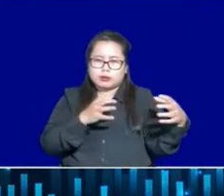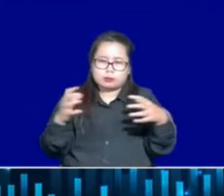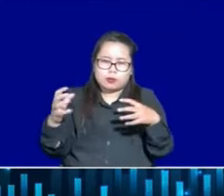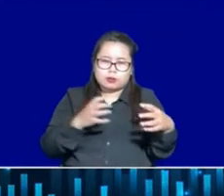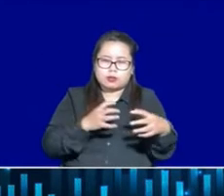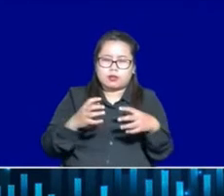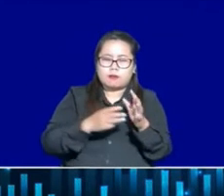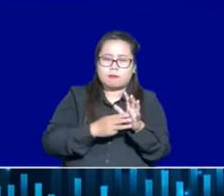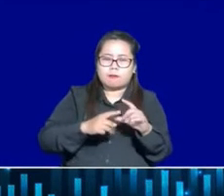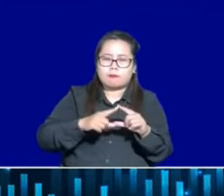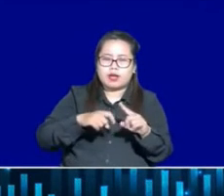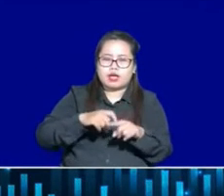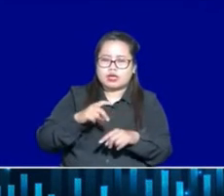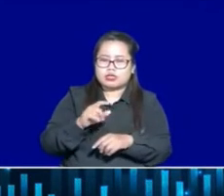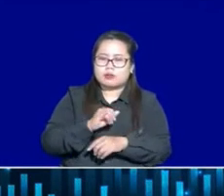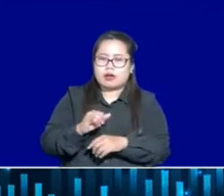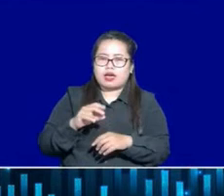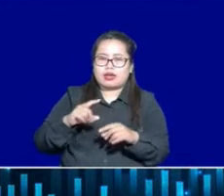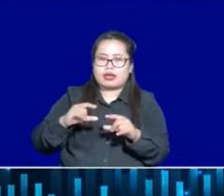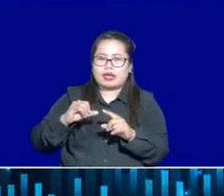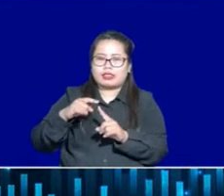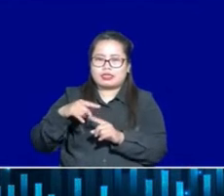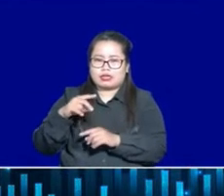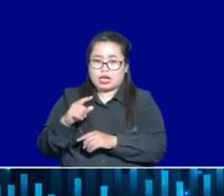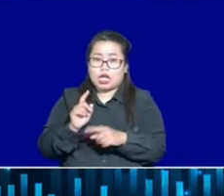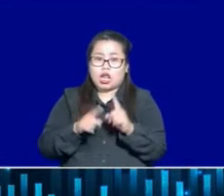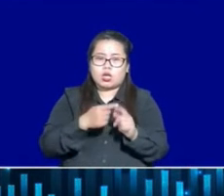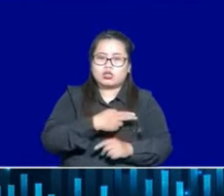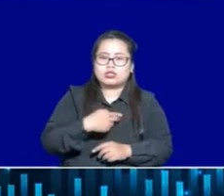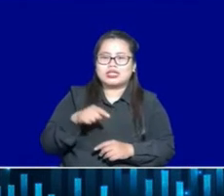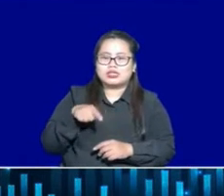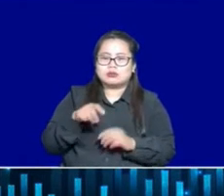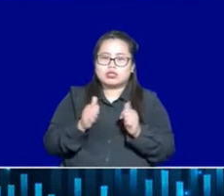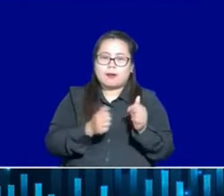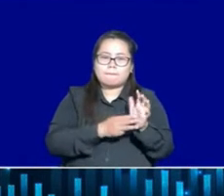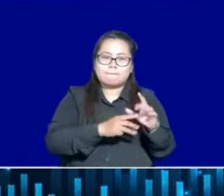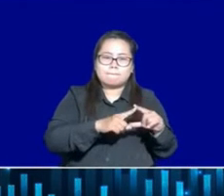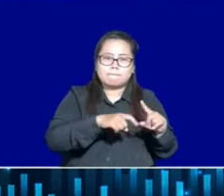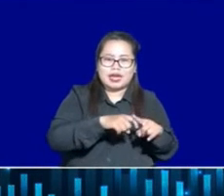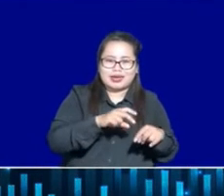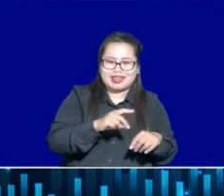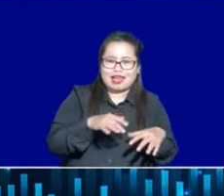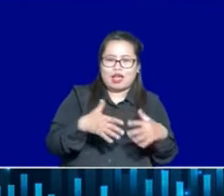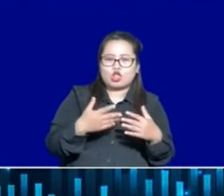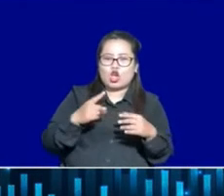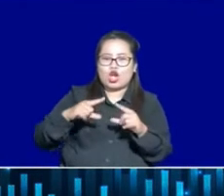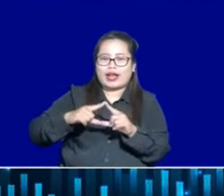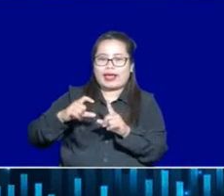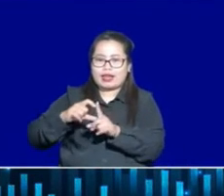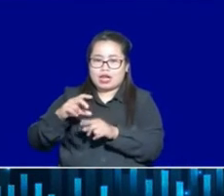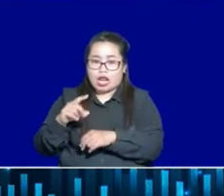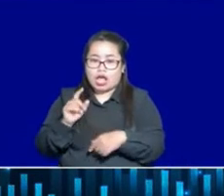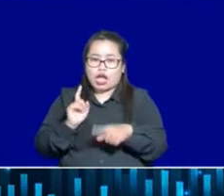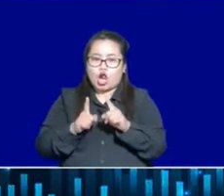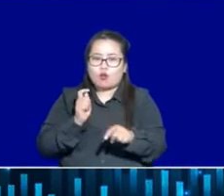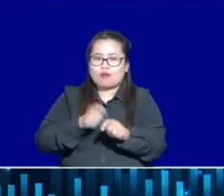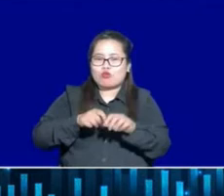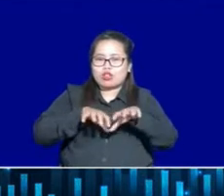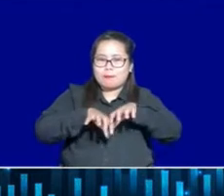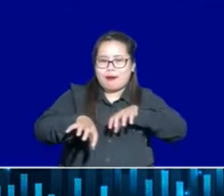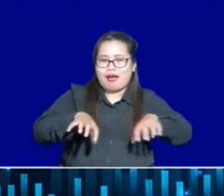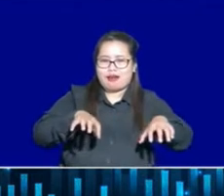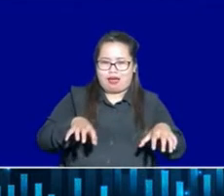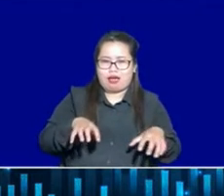dan trader gitu. Indonesia ini akan jadi maker atau trader. Jadi kalau mau bikin barang itu, membuat sesuatu barang